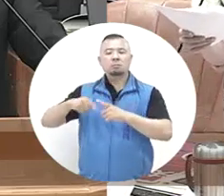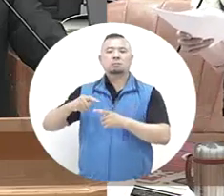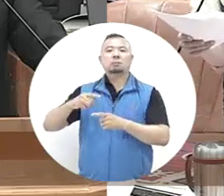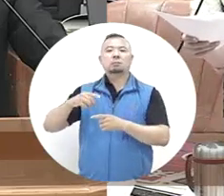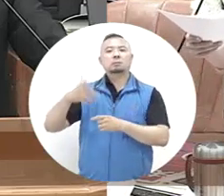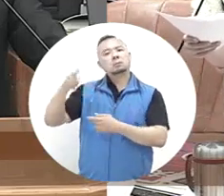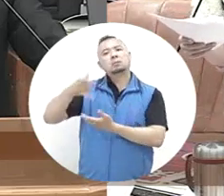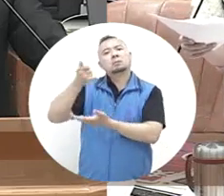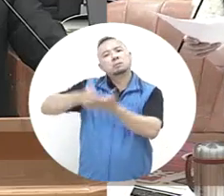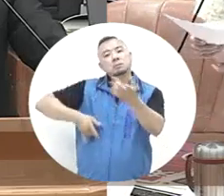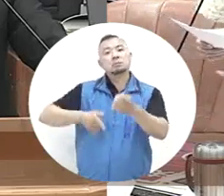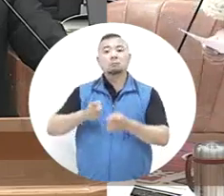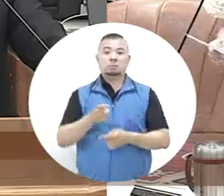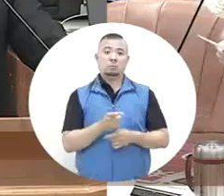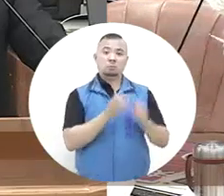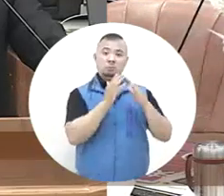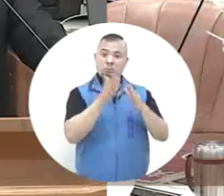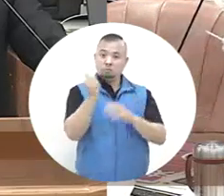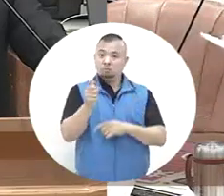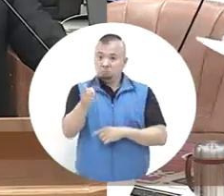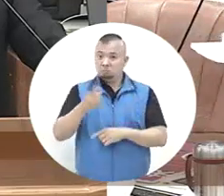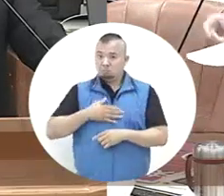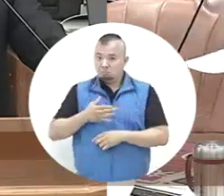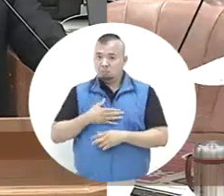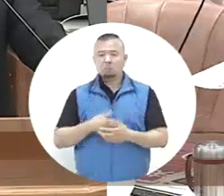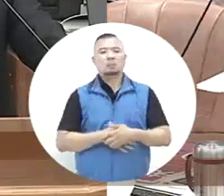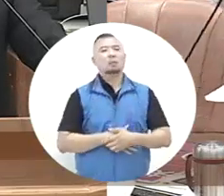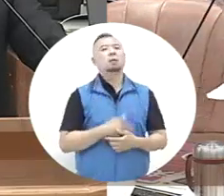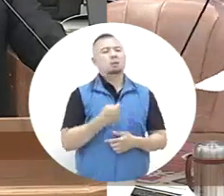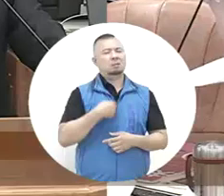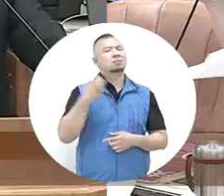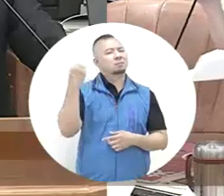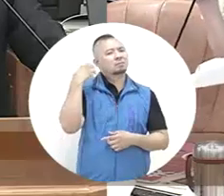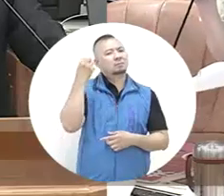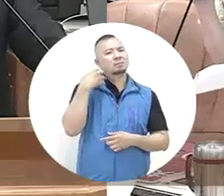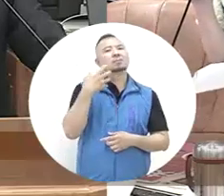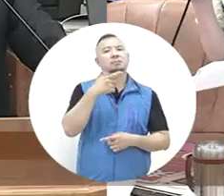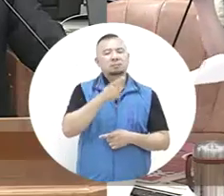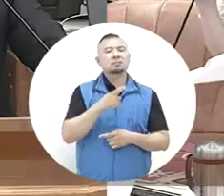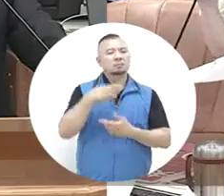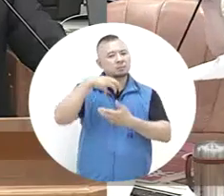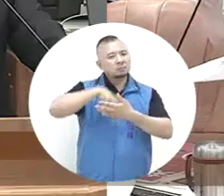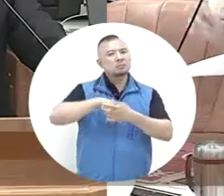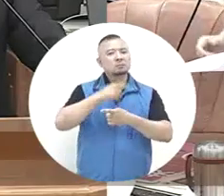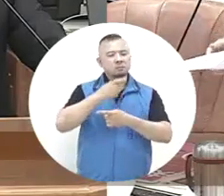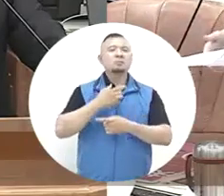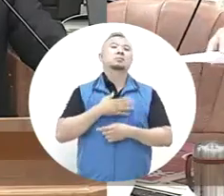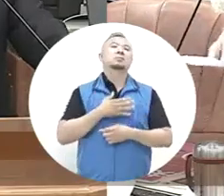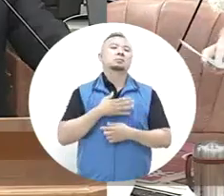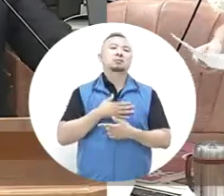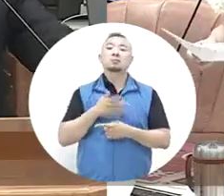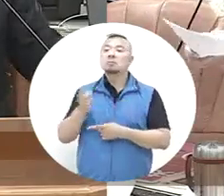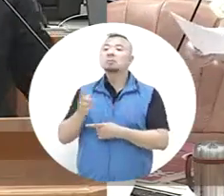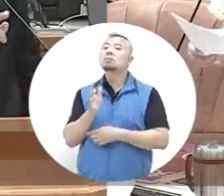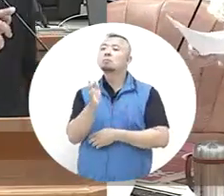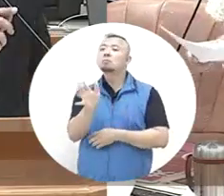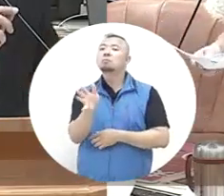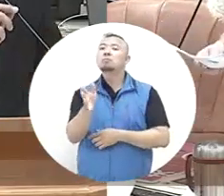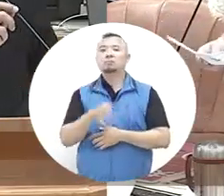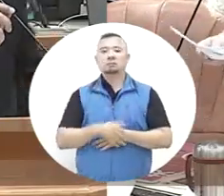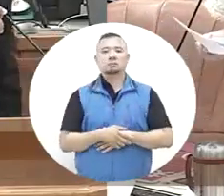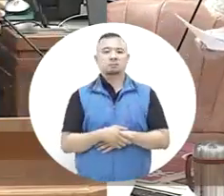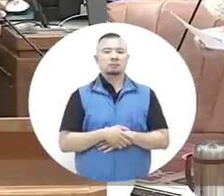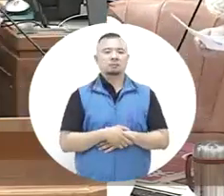因吗？ 我当然都是略有所闻，也了解其中的问题所在 啊。 其实这样子